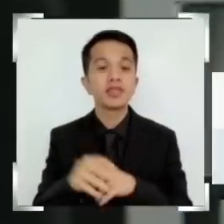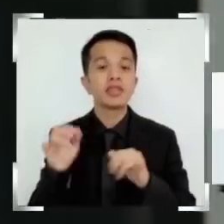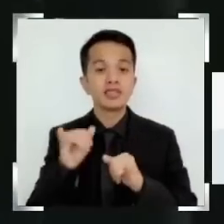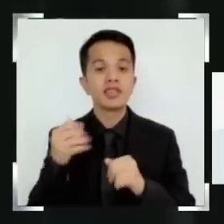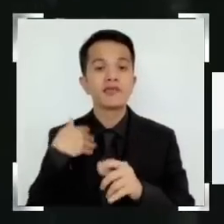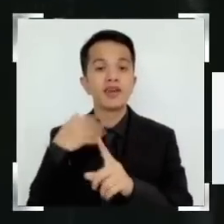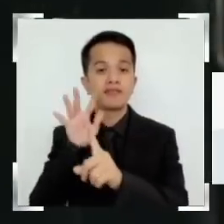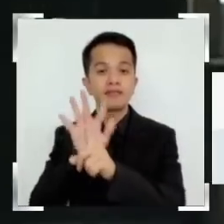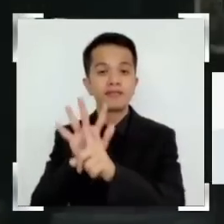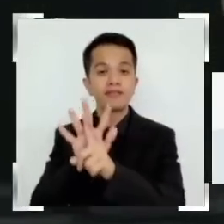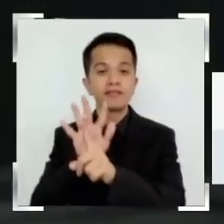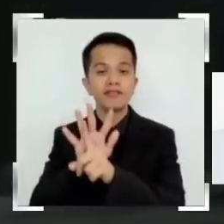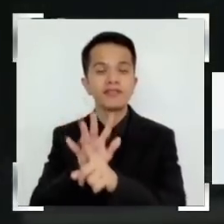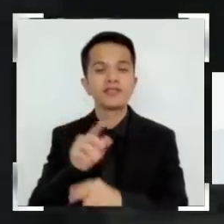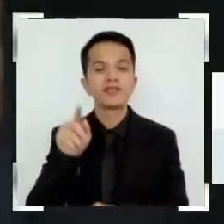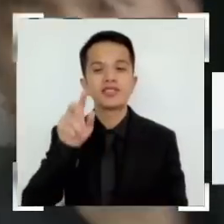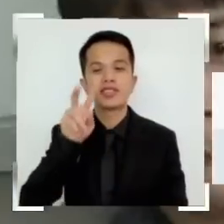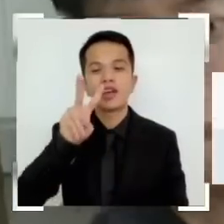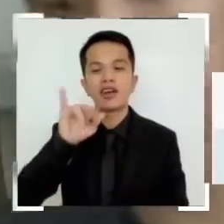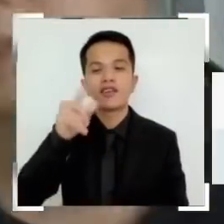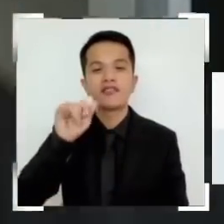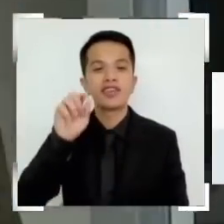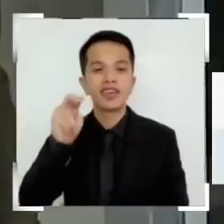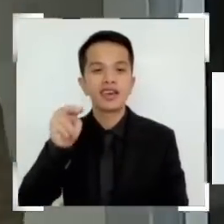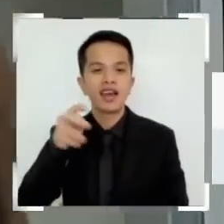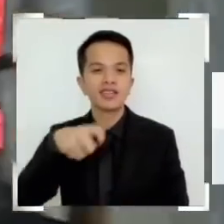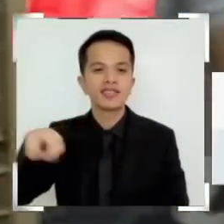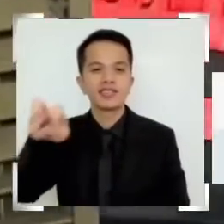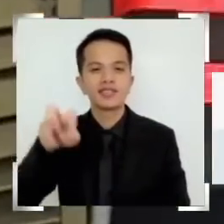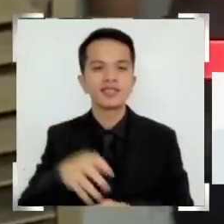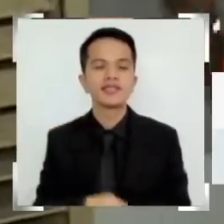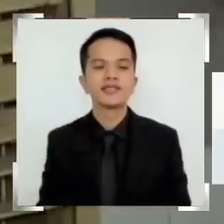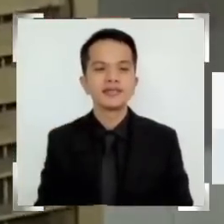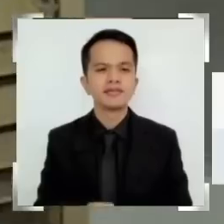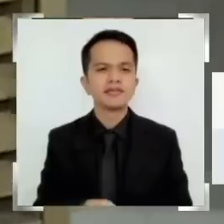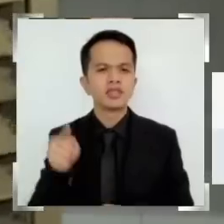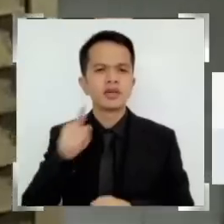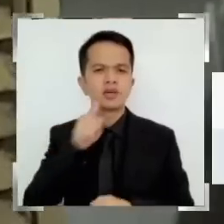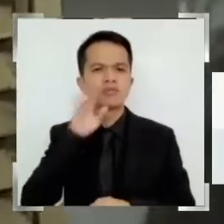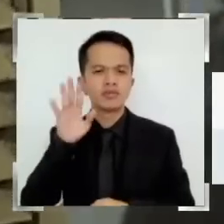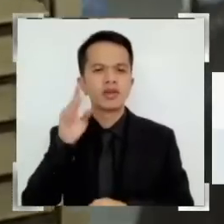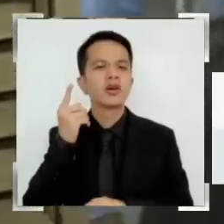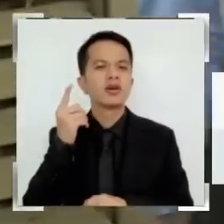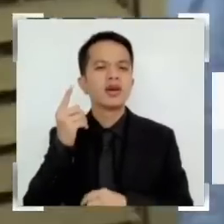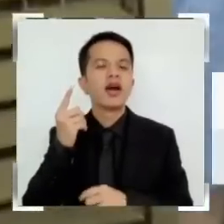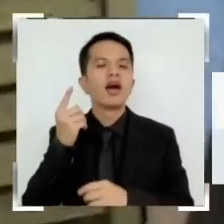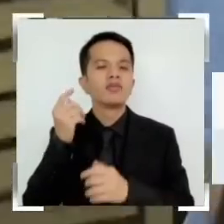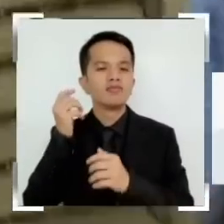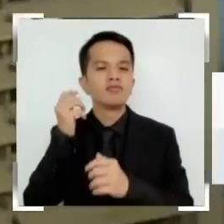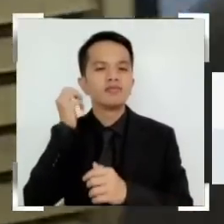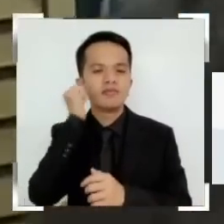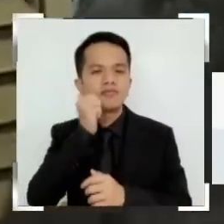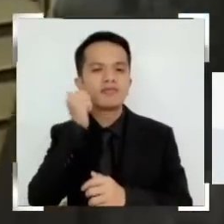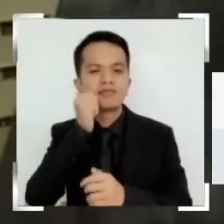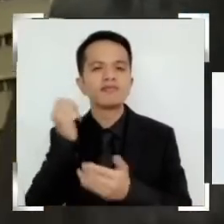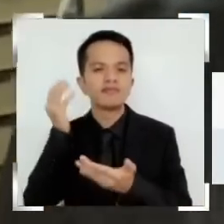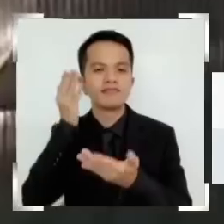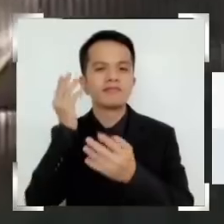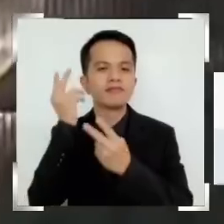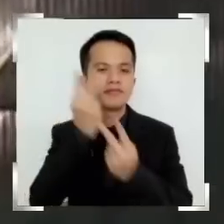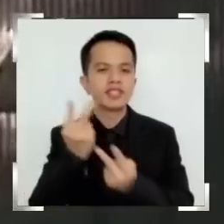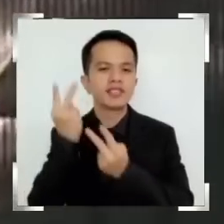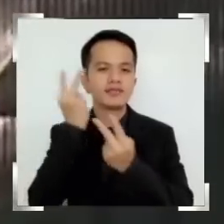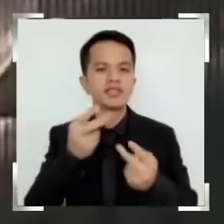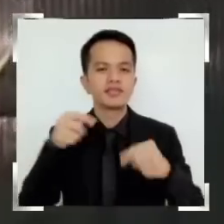trip. Nangako rin si Seung-gi na magiging madalas ang kanyang pagpunta sa bansa. Wish din ang singer na makapag-release siya